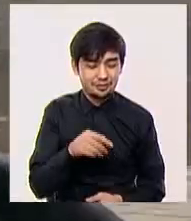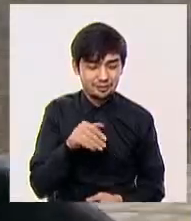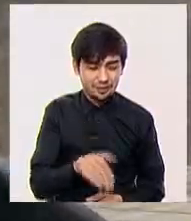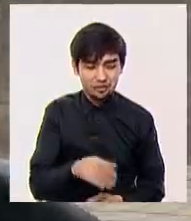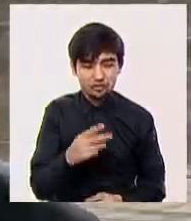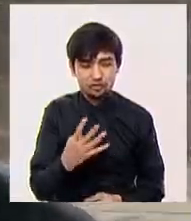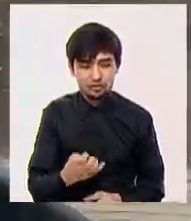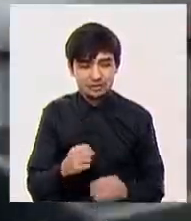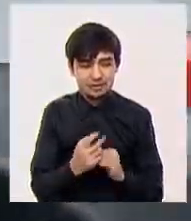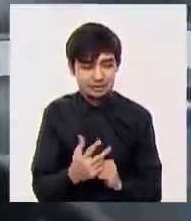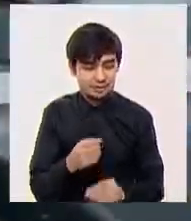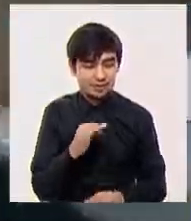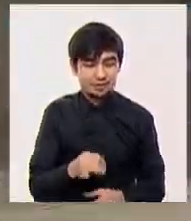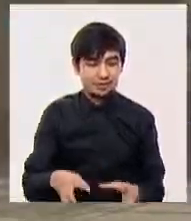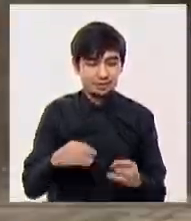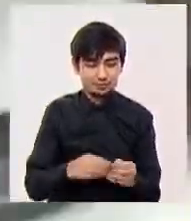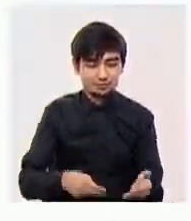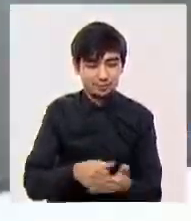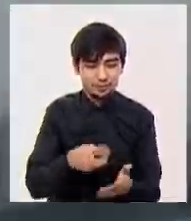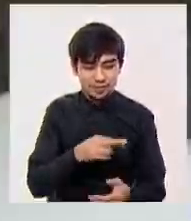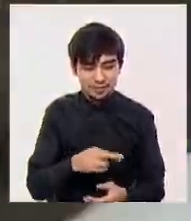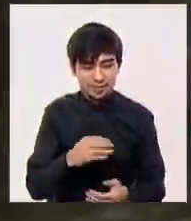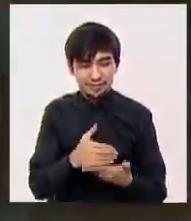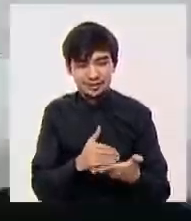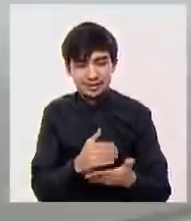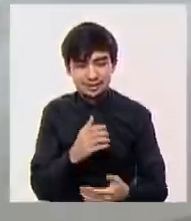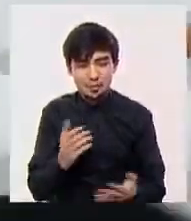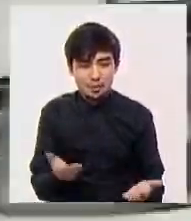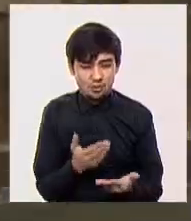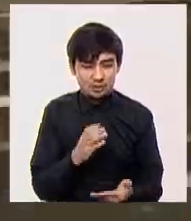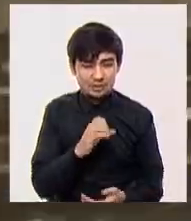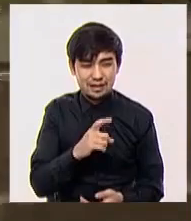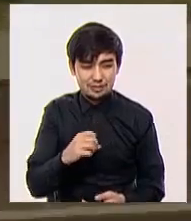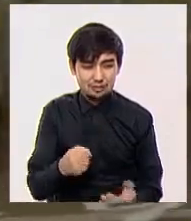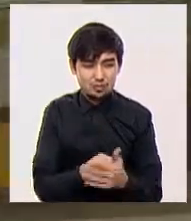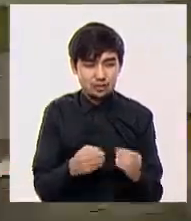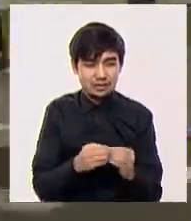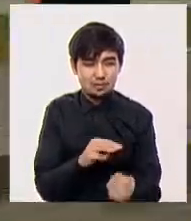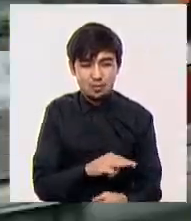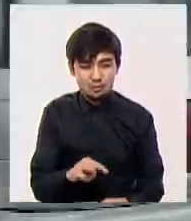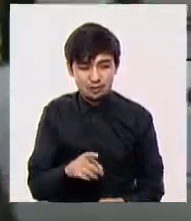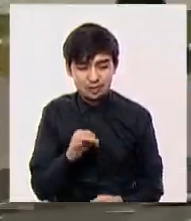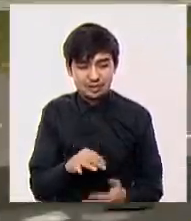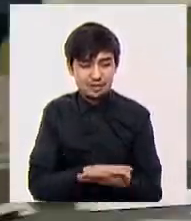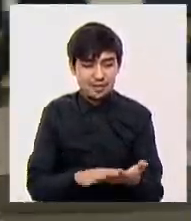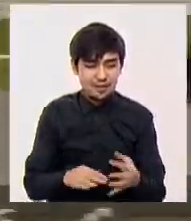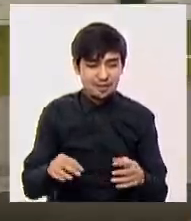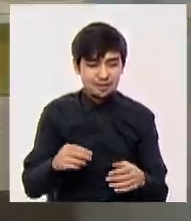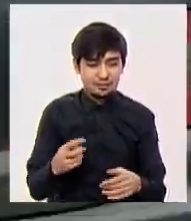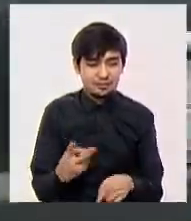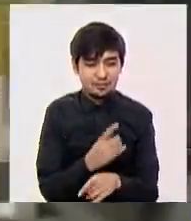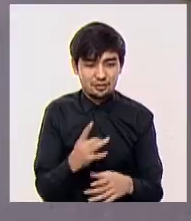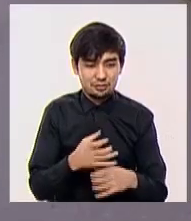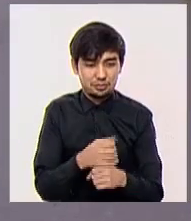1413. При этом сумму выплат по упрощенной схеме увеличили до 10 миллионов тенге, а срок рассмотрения заявок сократили вдвое –